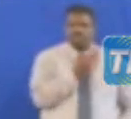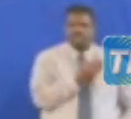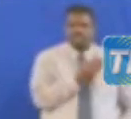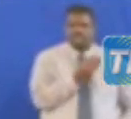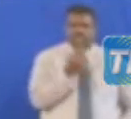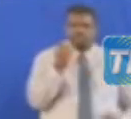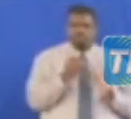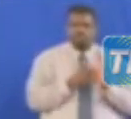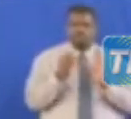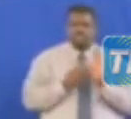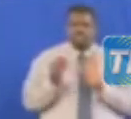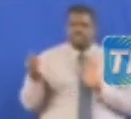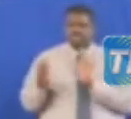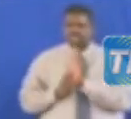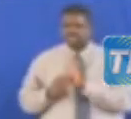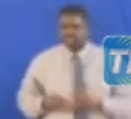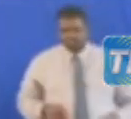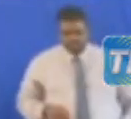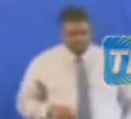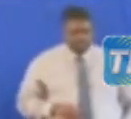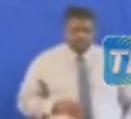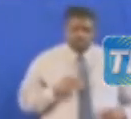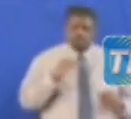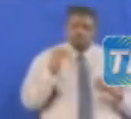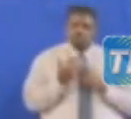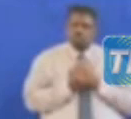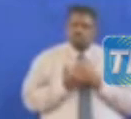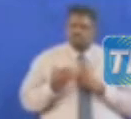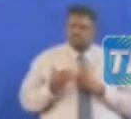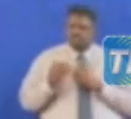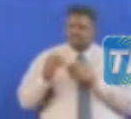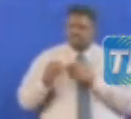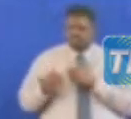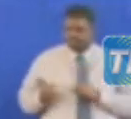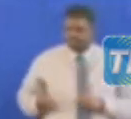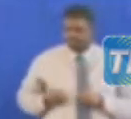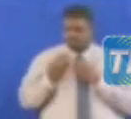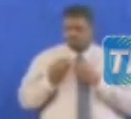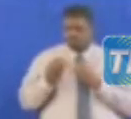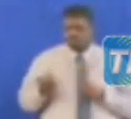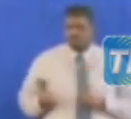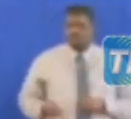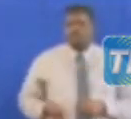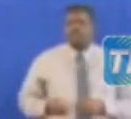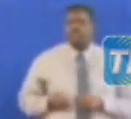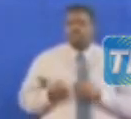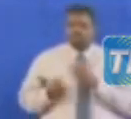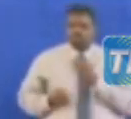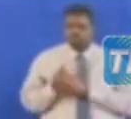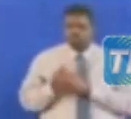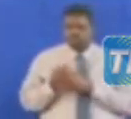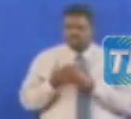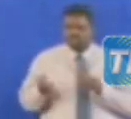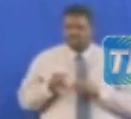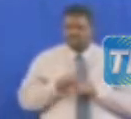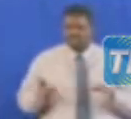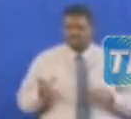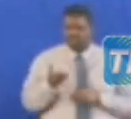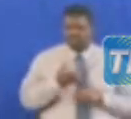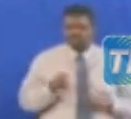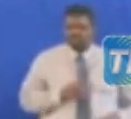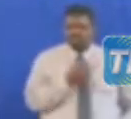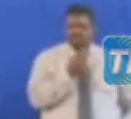44.89. Mradi wa udhibiti wa magonjwa ya mlipuko na matukio yenye athari ya usalama wa afya ya jamii shilingi